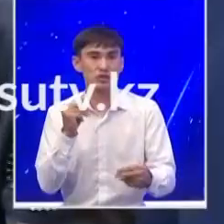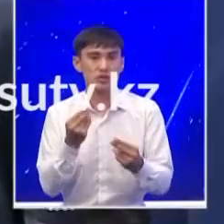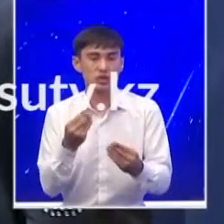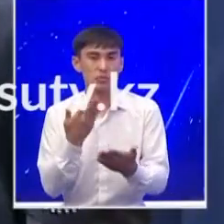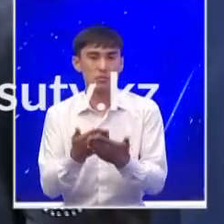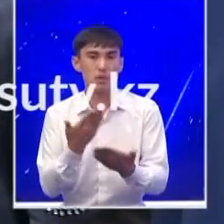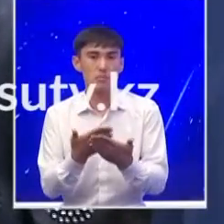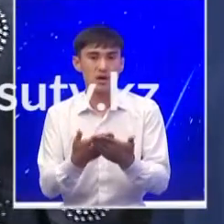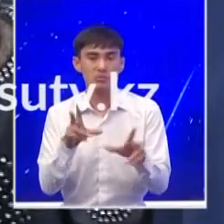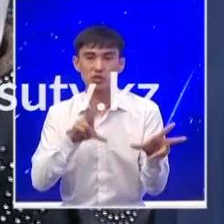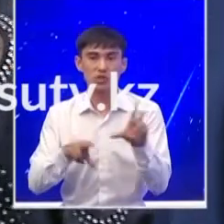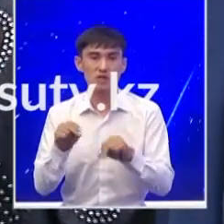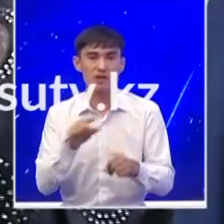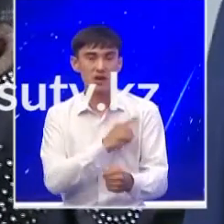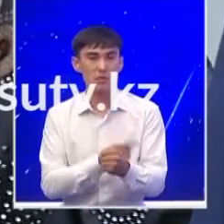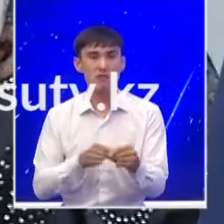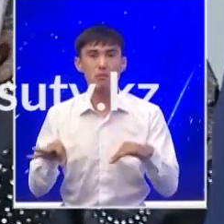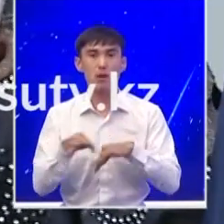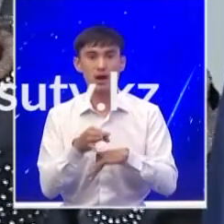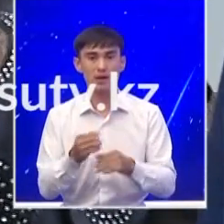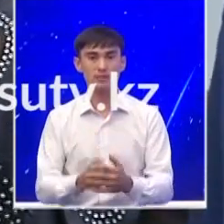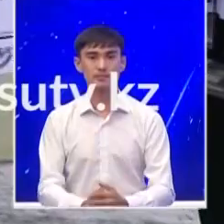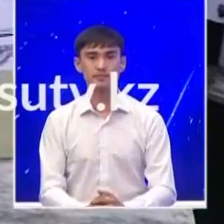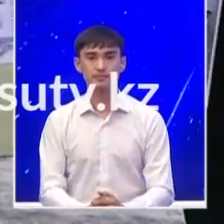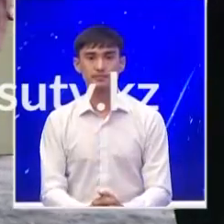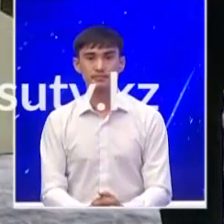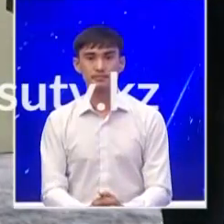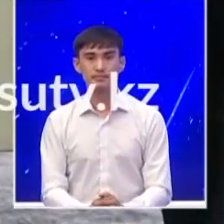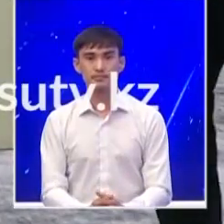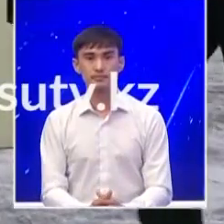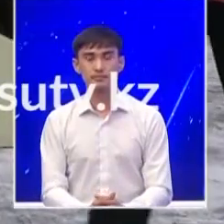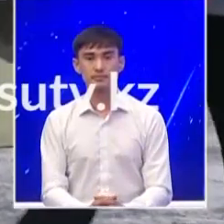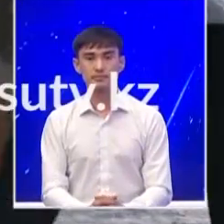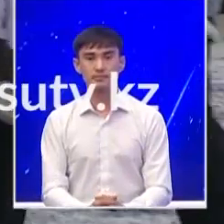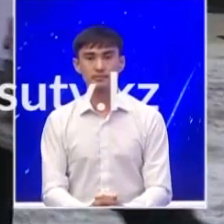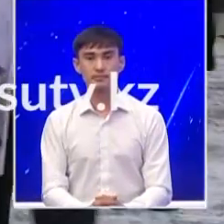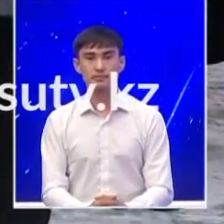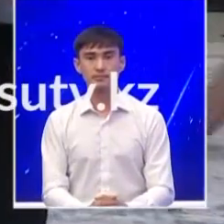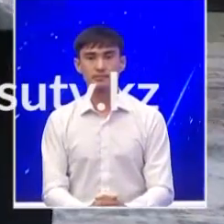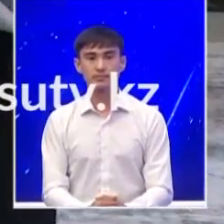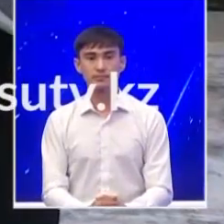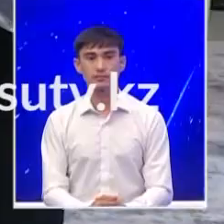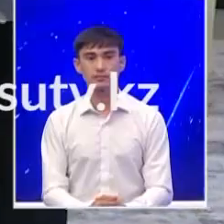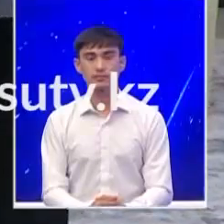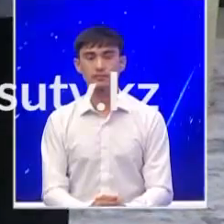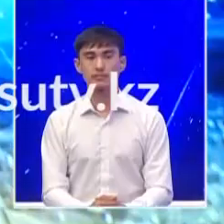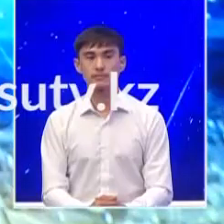примером счастливого и крепкого брака. Адина Смогулова, Абзал Нусипов, телеканал ЖТСУ.